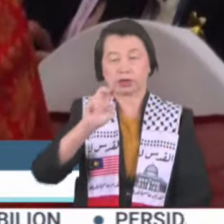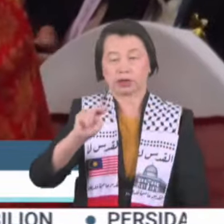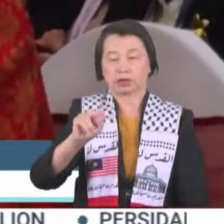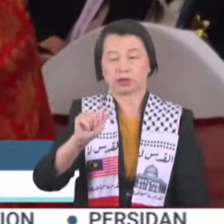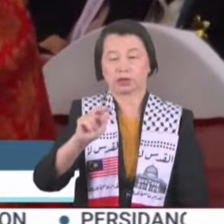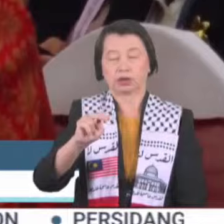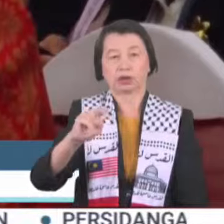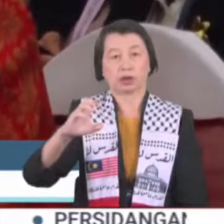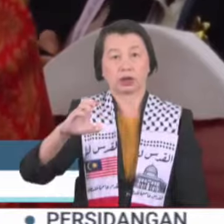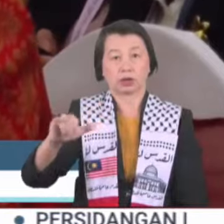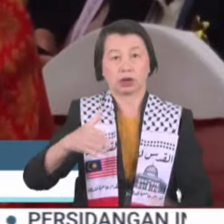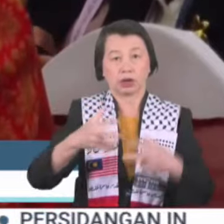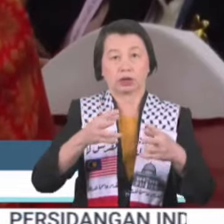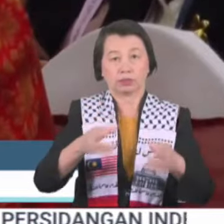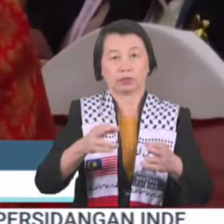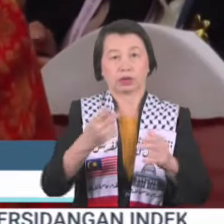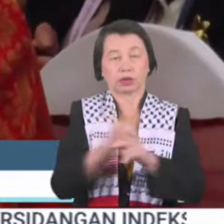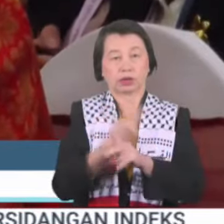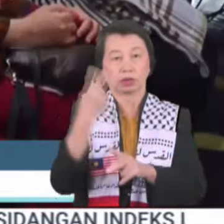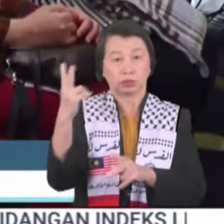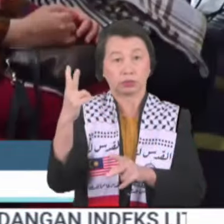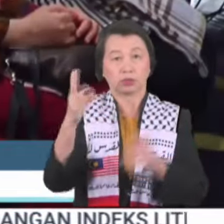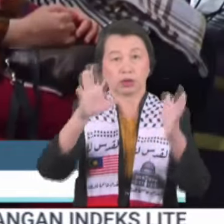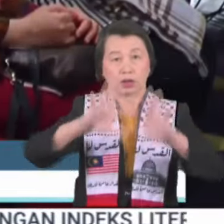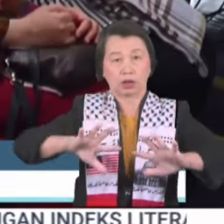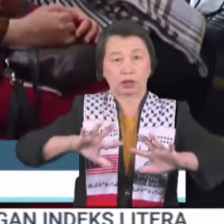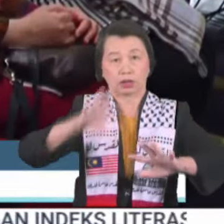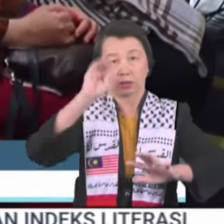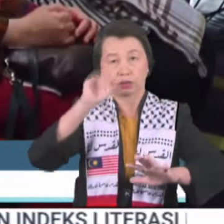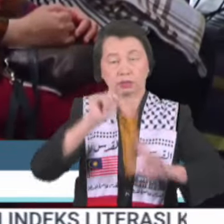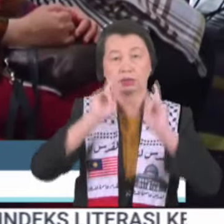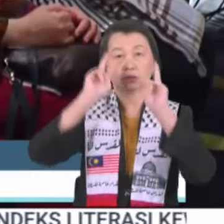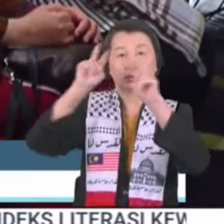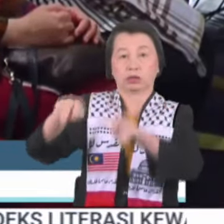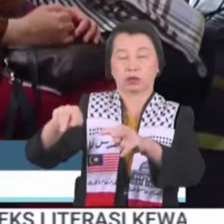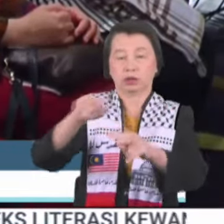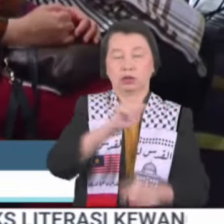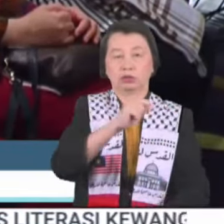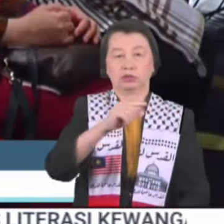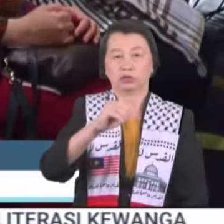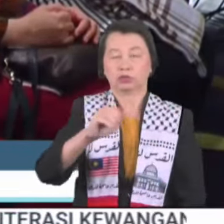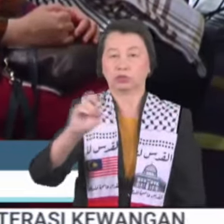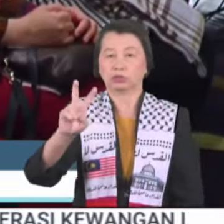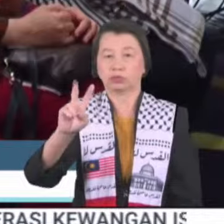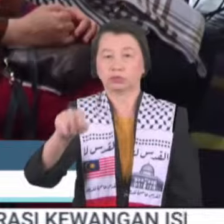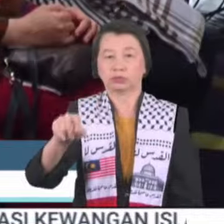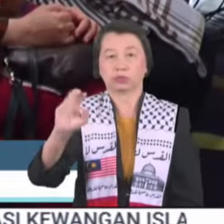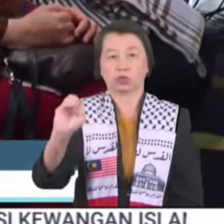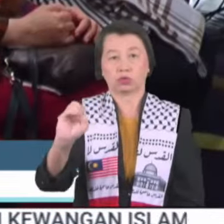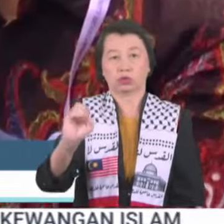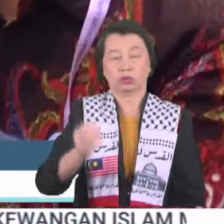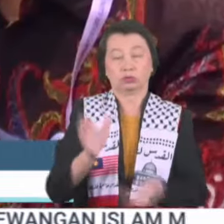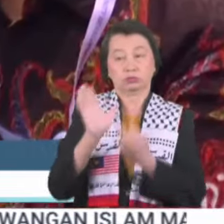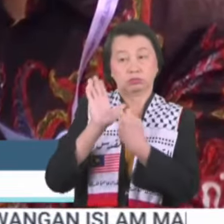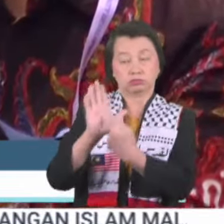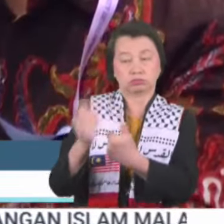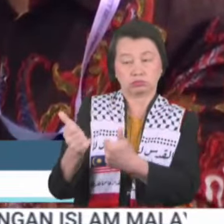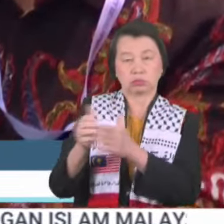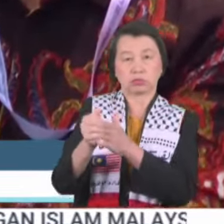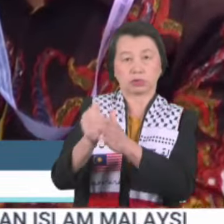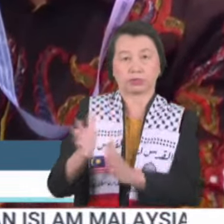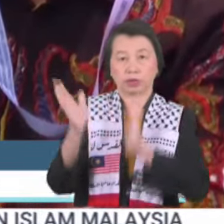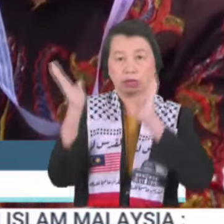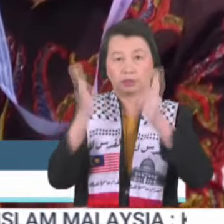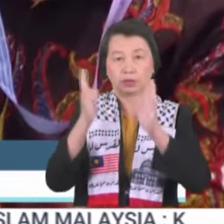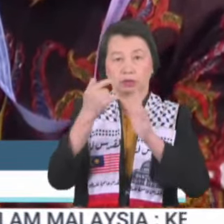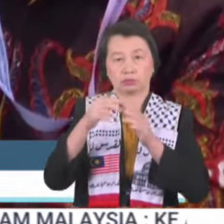Nancy Shukri, pelancaran edisi kedua ASEAN Gender Outlook AGO 2.0 menyalahkan kepimpinan